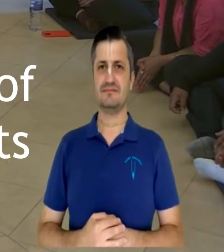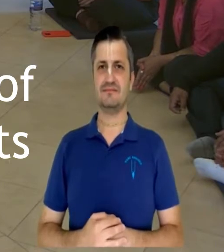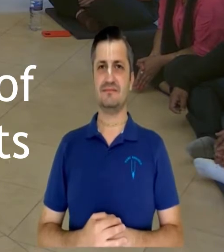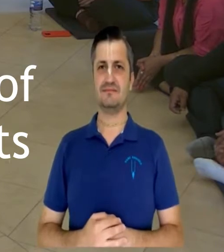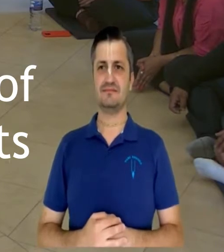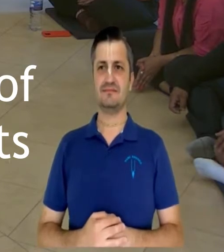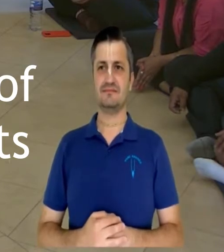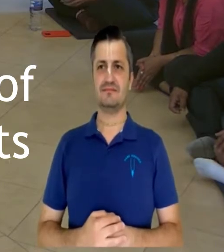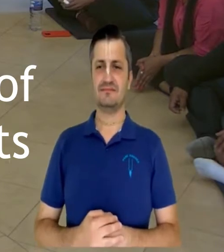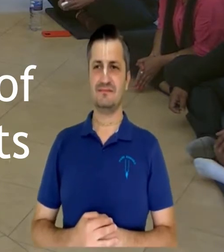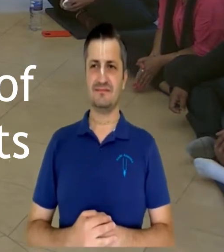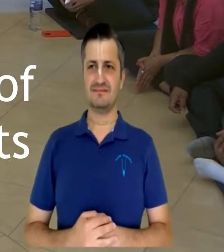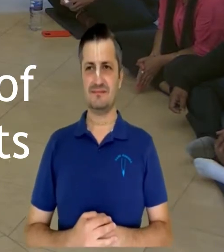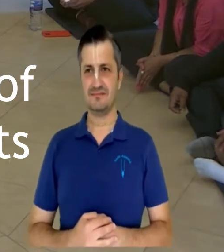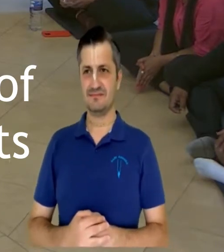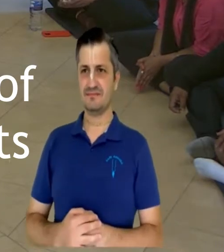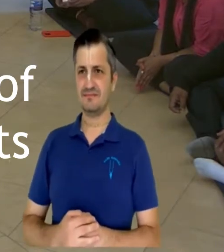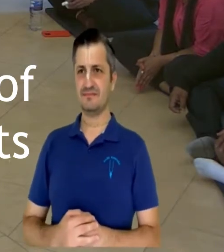जय